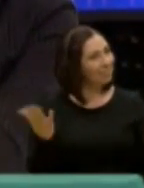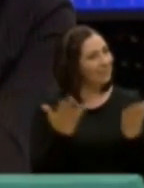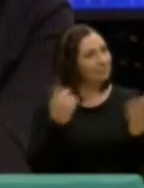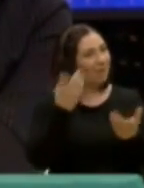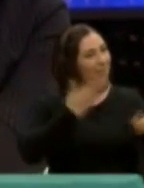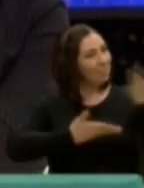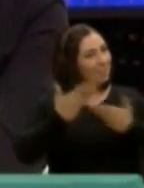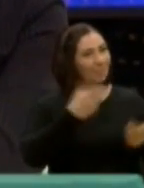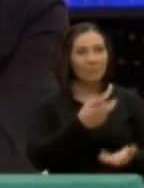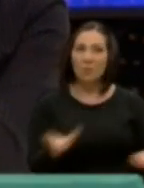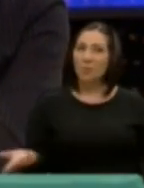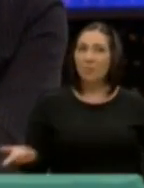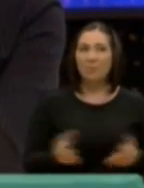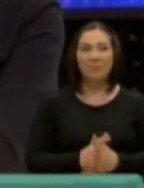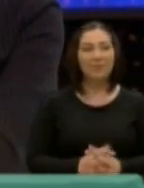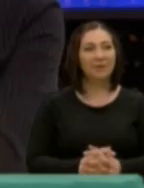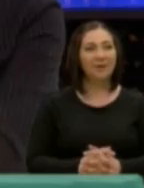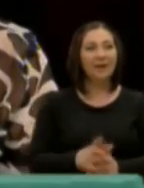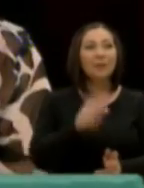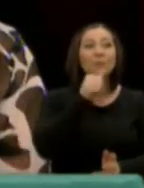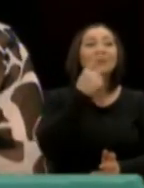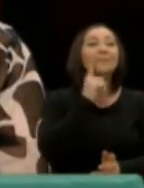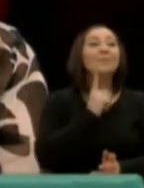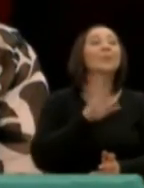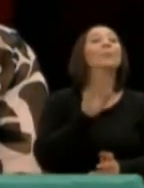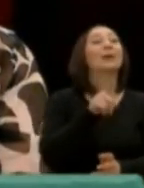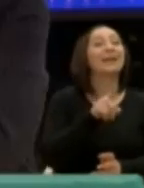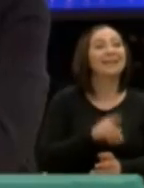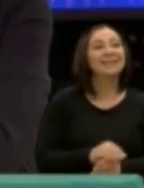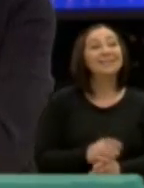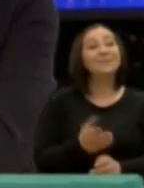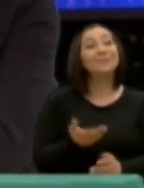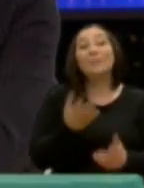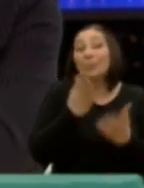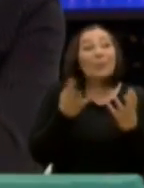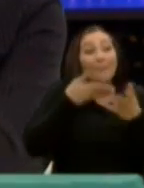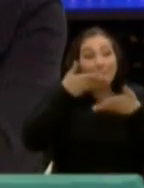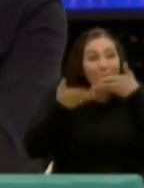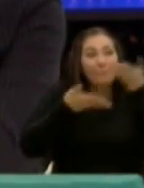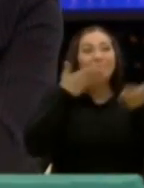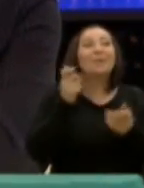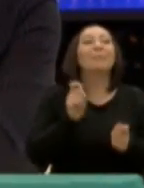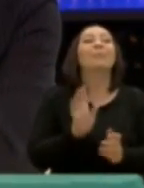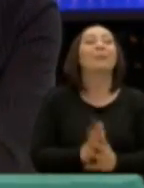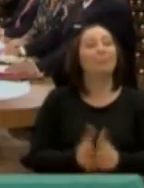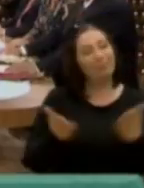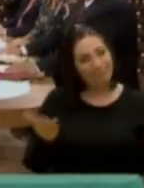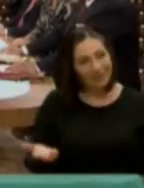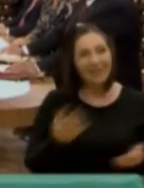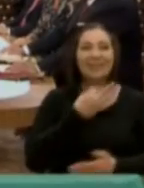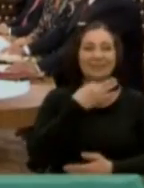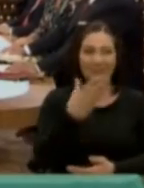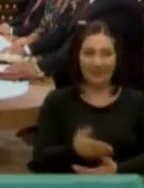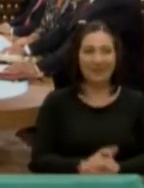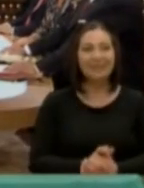canım? Yani. Ağzınız sulanmadı mı? Zaten toplayamıyorum. Peki efendim,